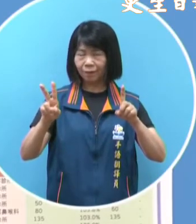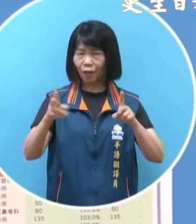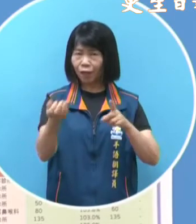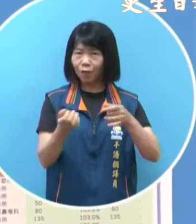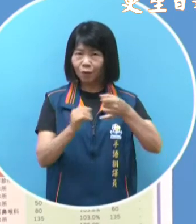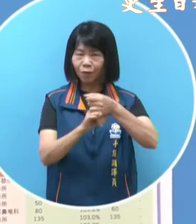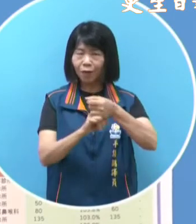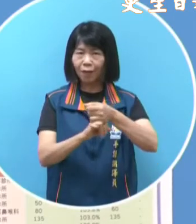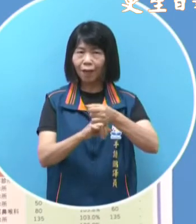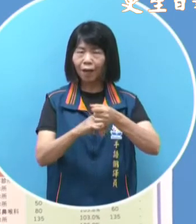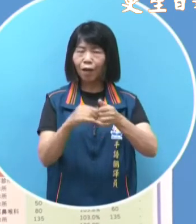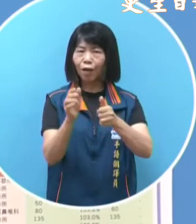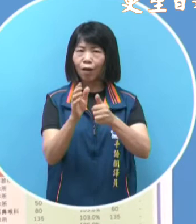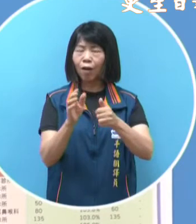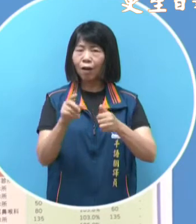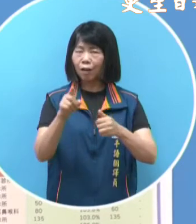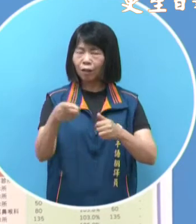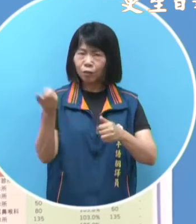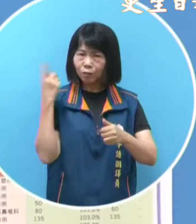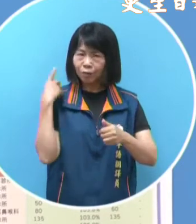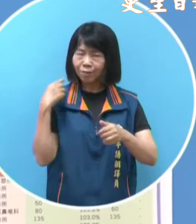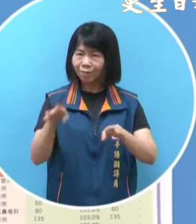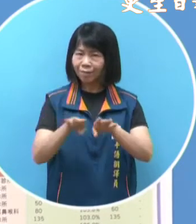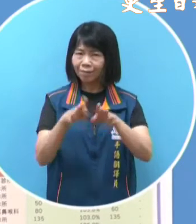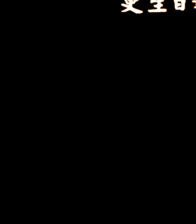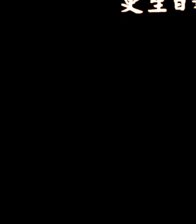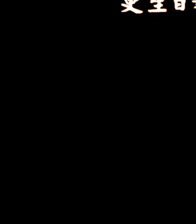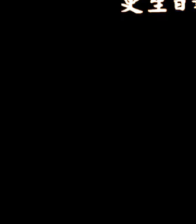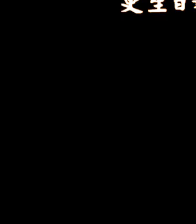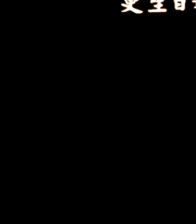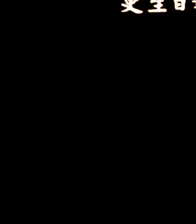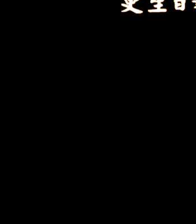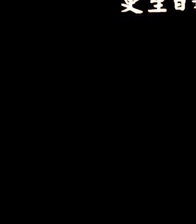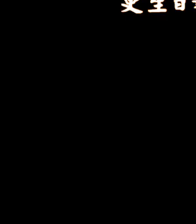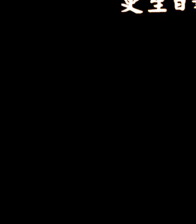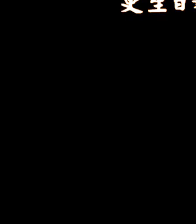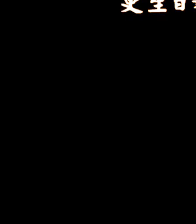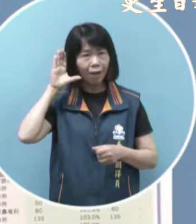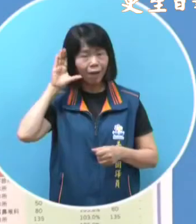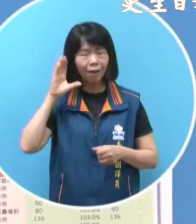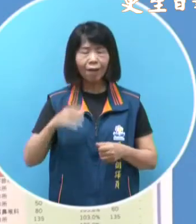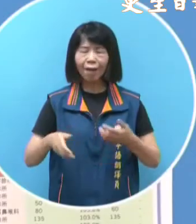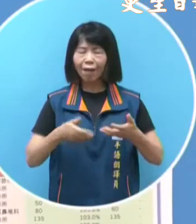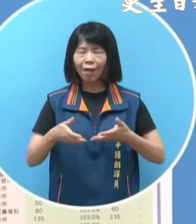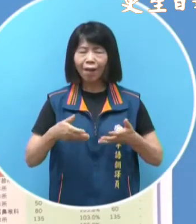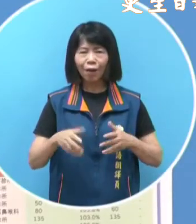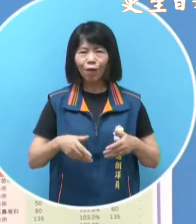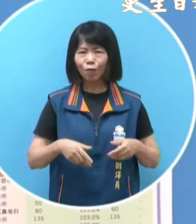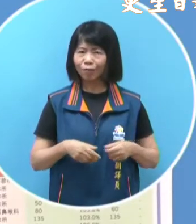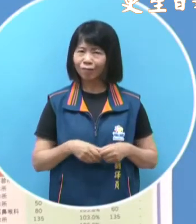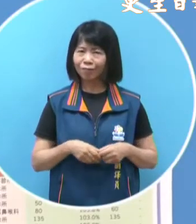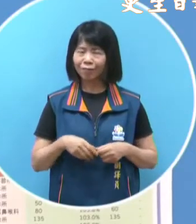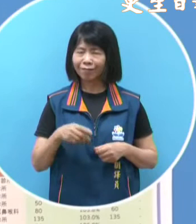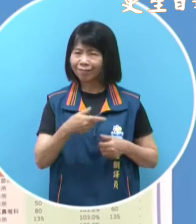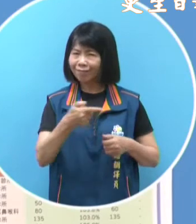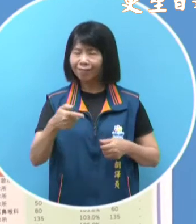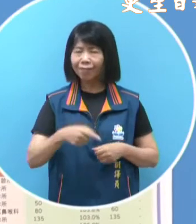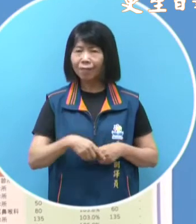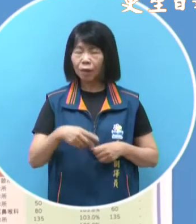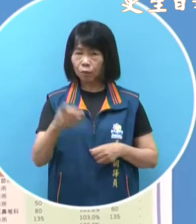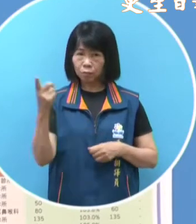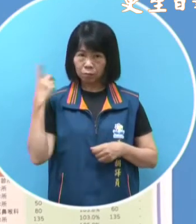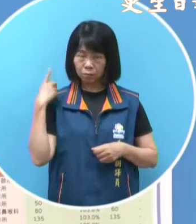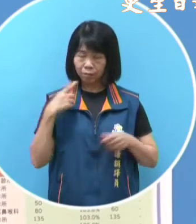约平台上，在昨天开始的第二轮的接种情况，整天的情况之下，那总共